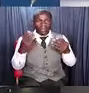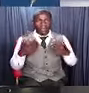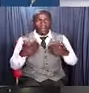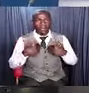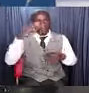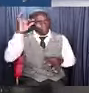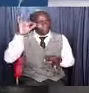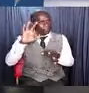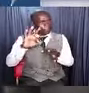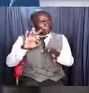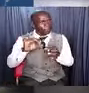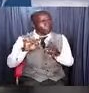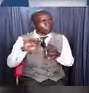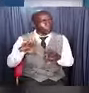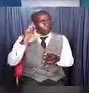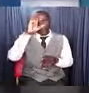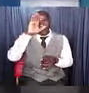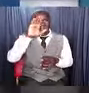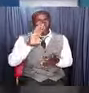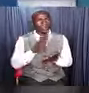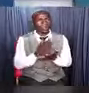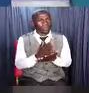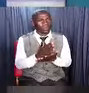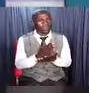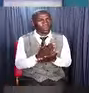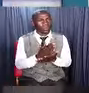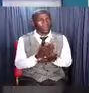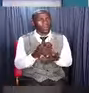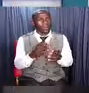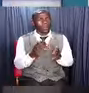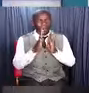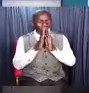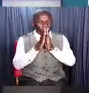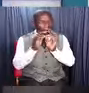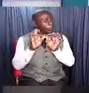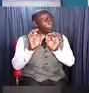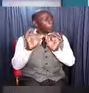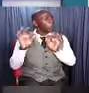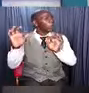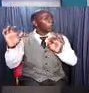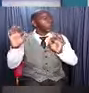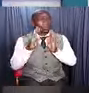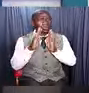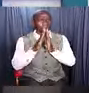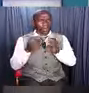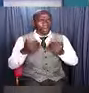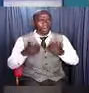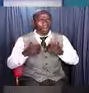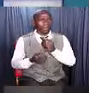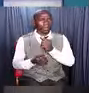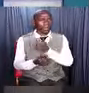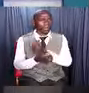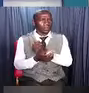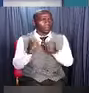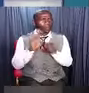kweli kwa Mungu wetu. That's why you'll see you have faith in our God. Na mna maombi marefu. And you have very long prayers. Na mna mashauri mengi.